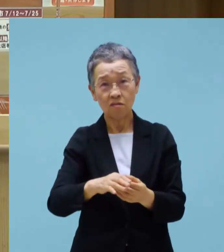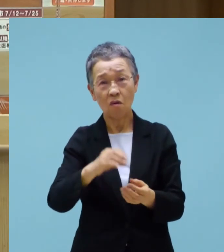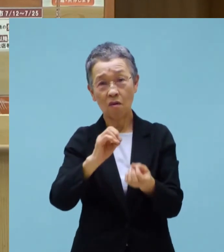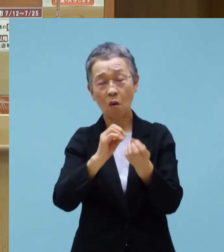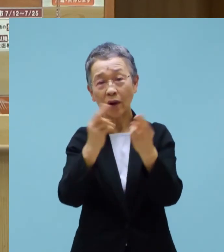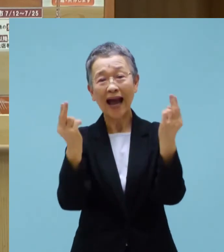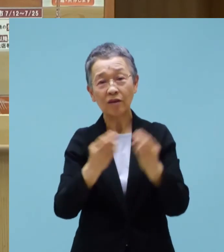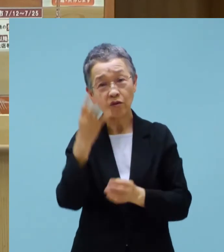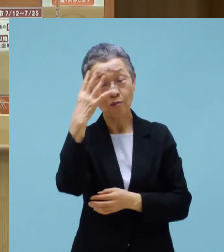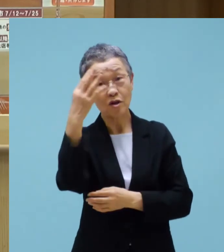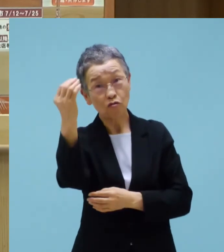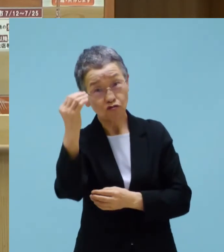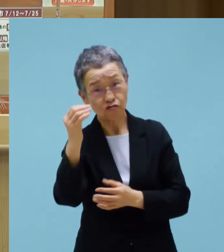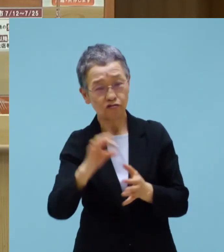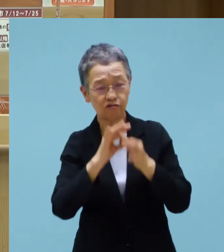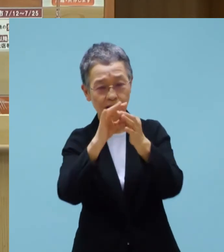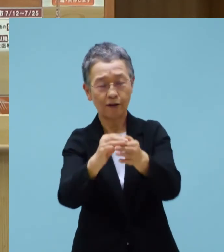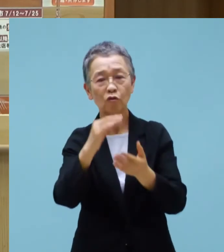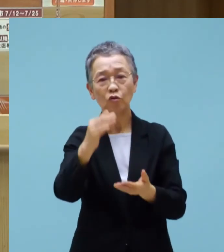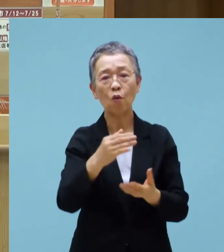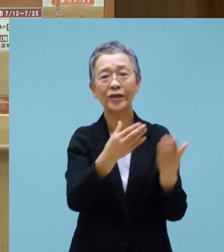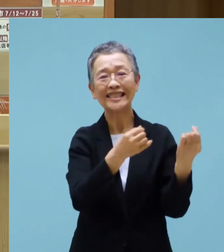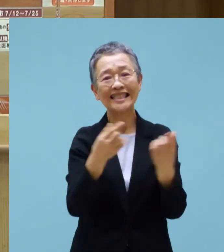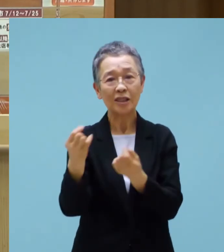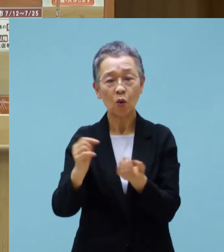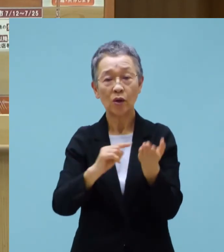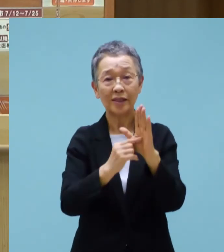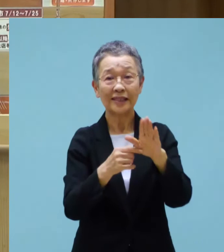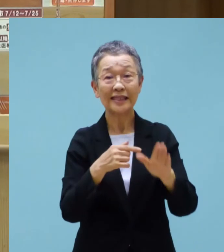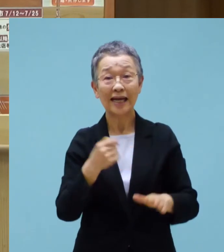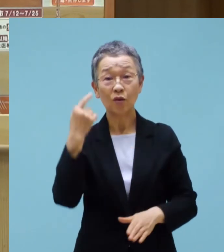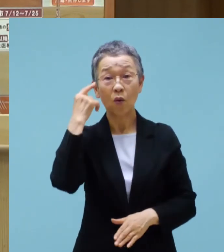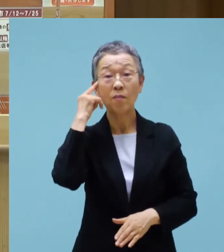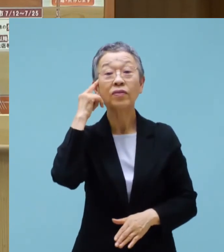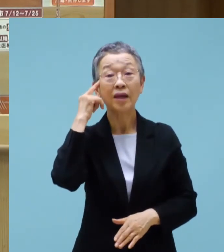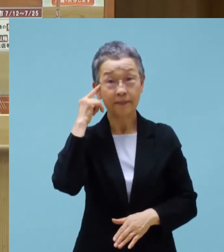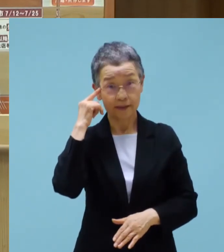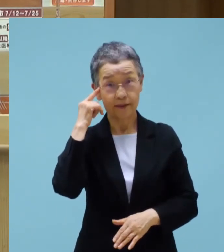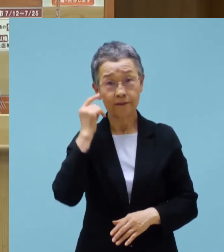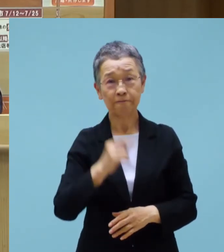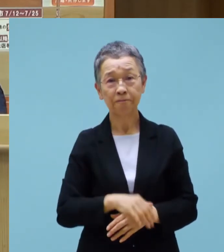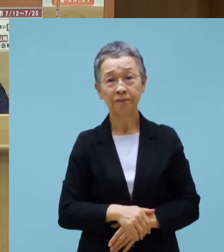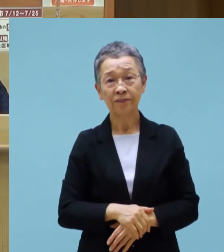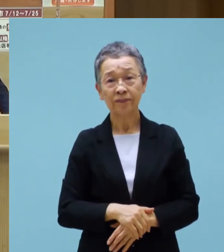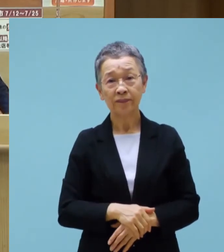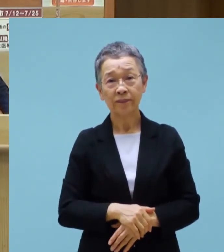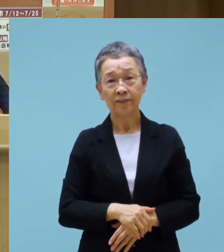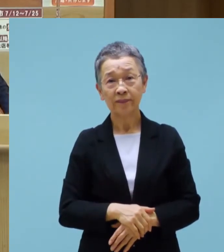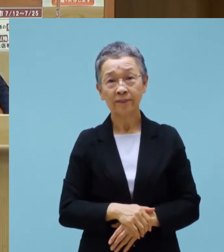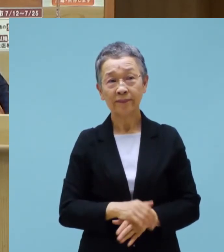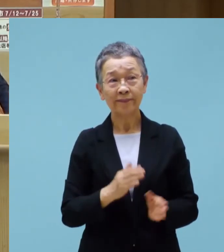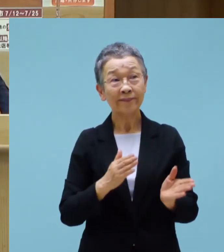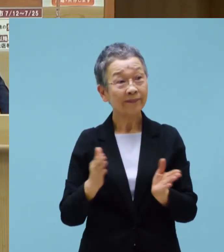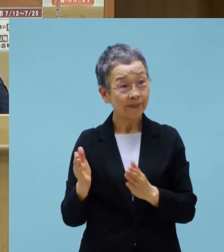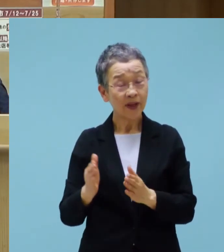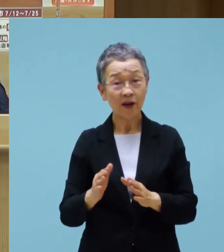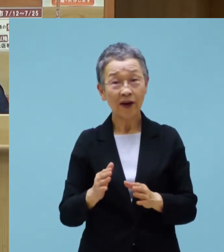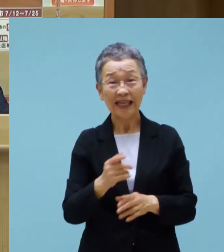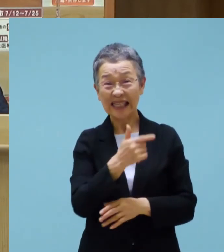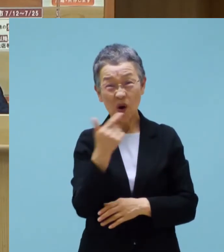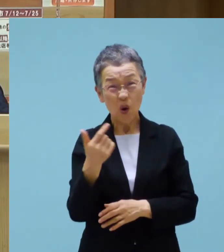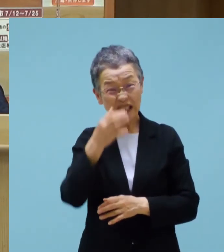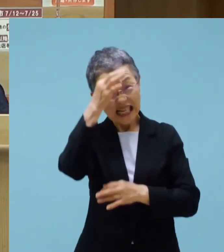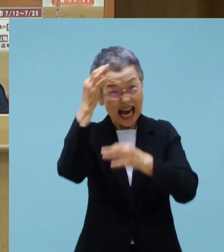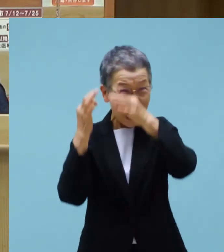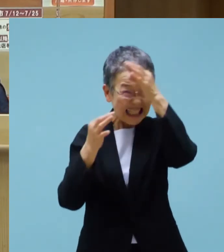るということをしっかりしていきたいと思ってます。それとこの非常に暑い日